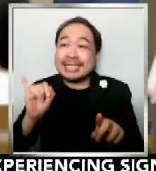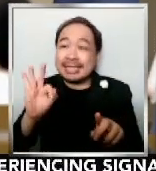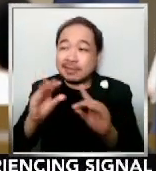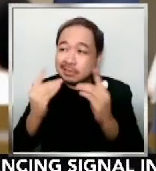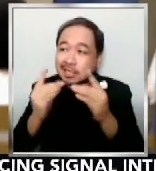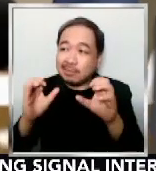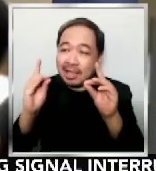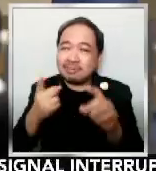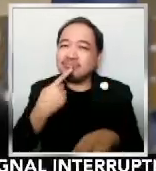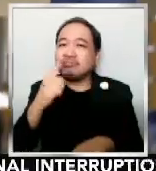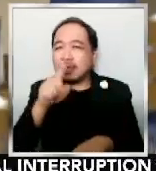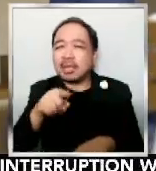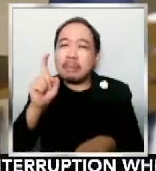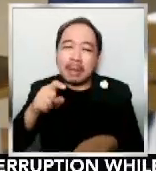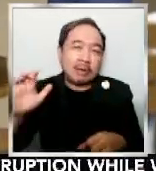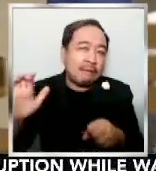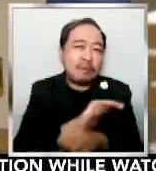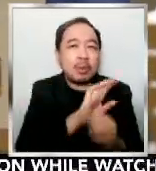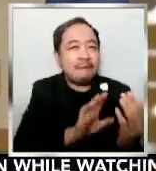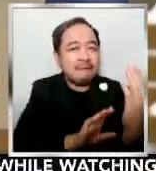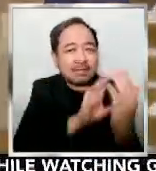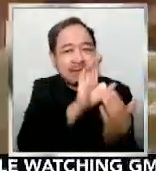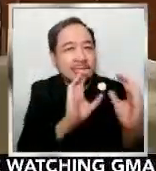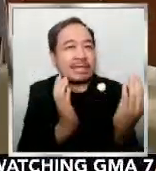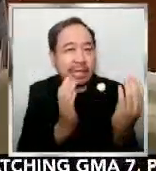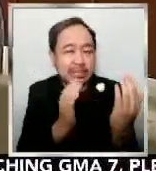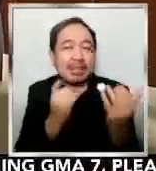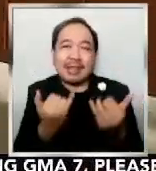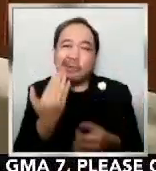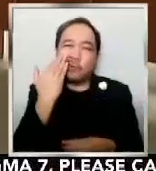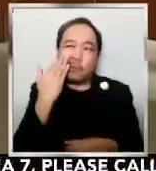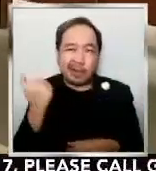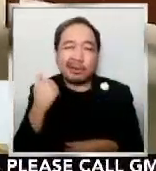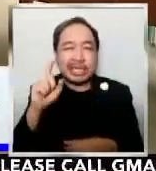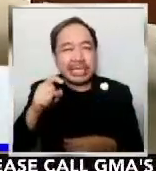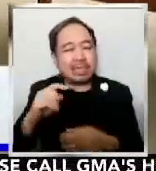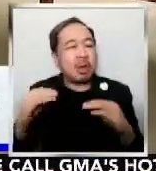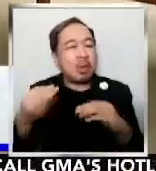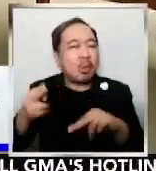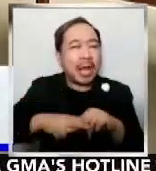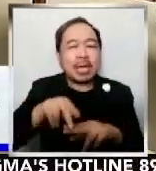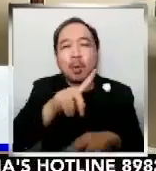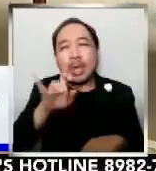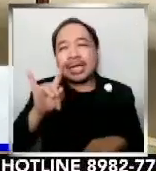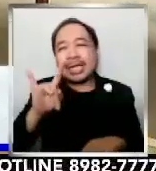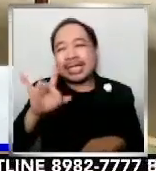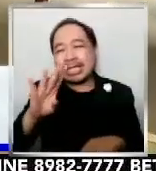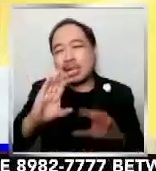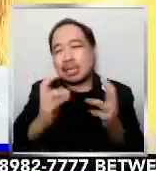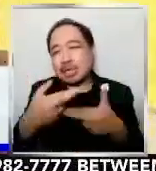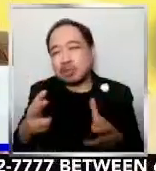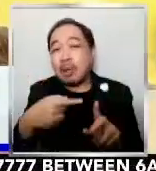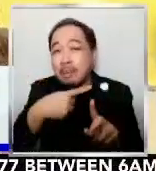face-to-face sa Nobyembre, kulang ng 118 classrooms. Dagdag na 50 teachers din ang kakailanganin nila.